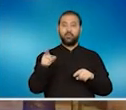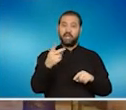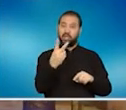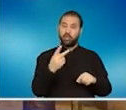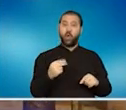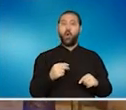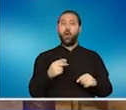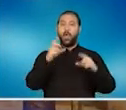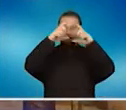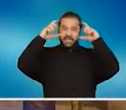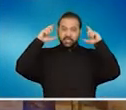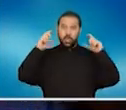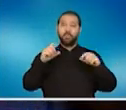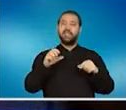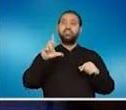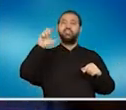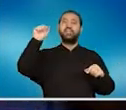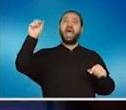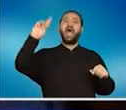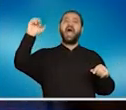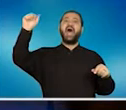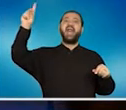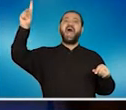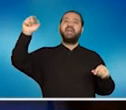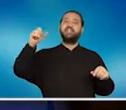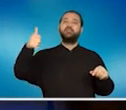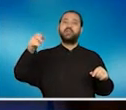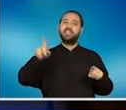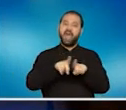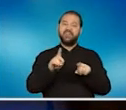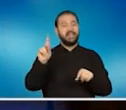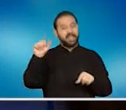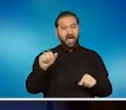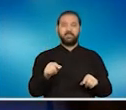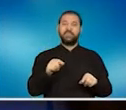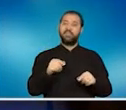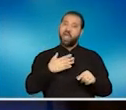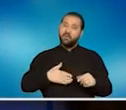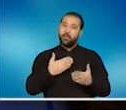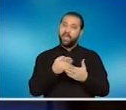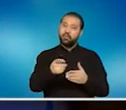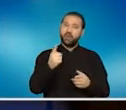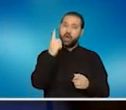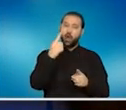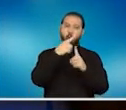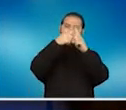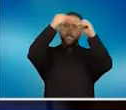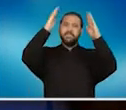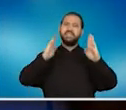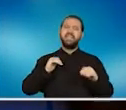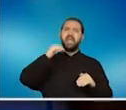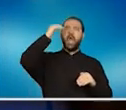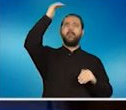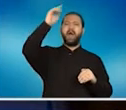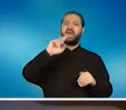două episcopii sufragane. Da. Și-a dorit pentru biserica sa o catedrală. N-a